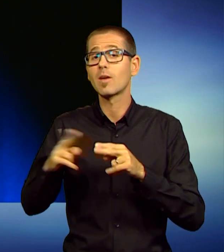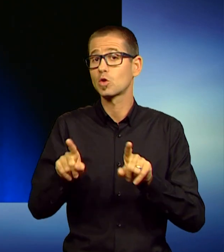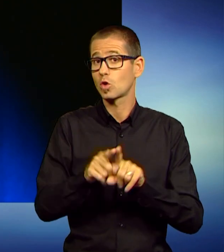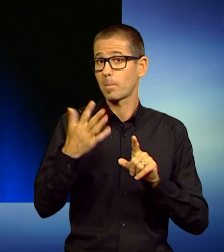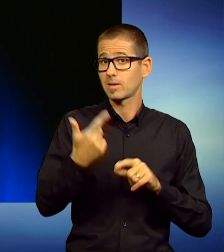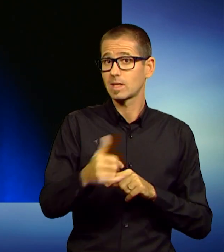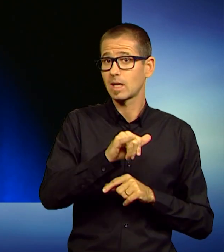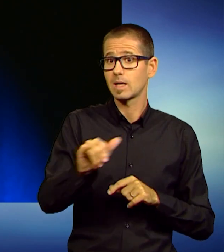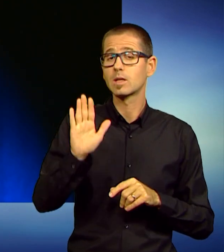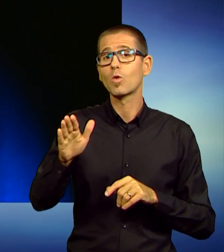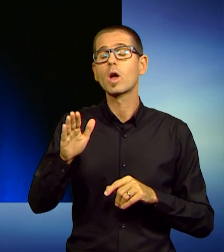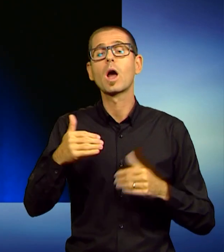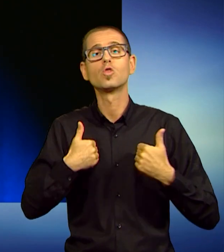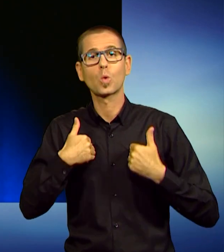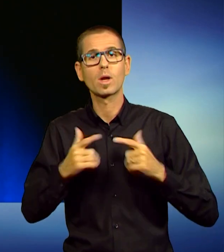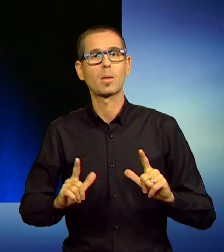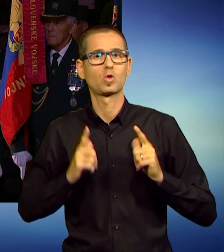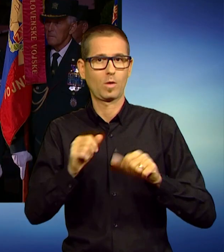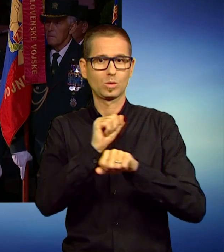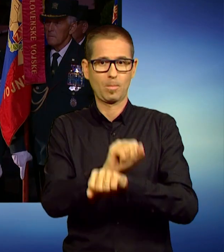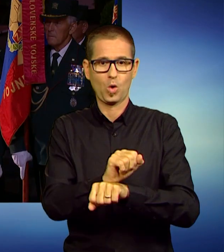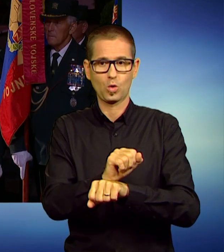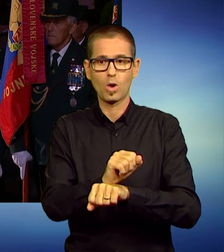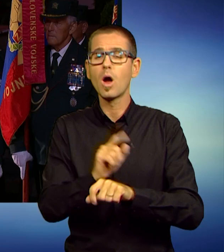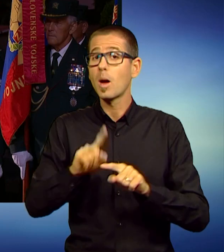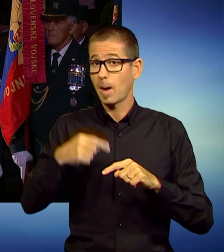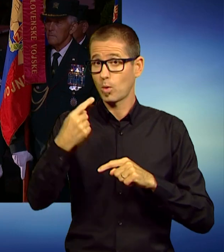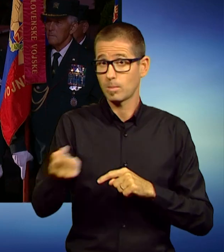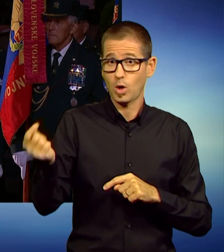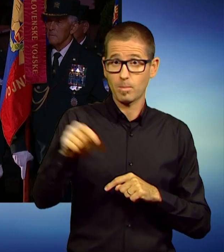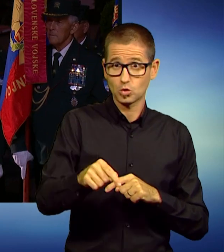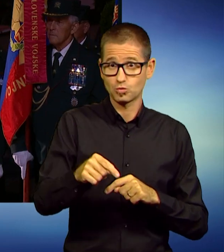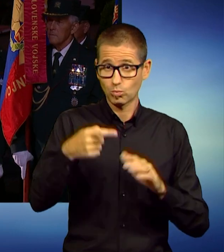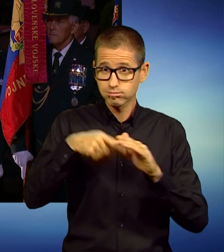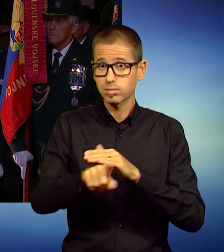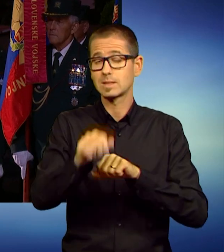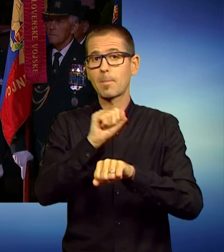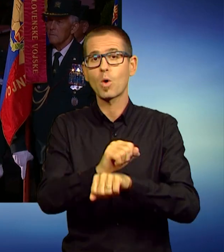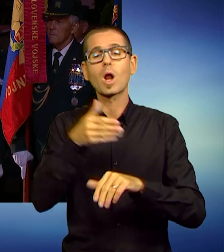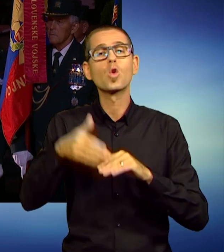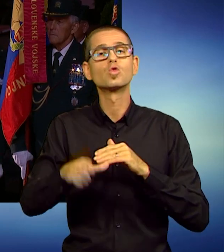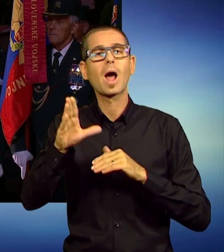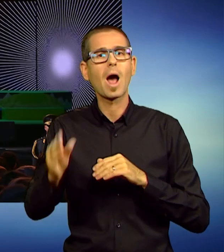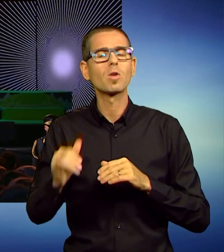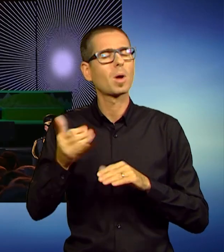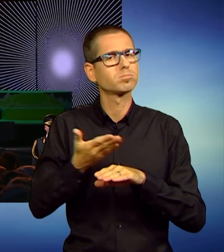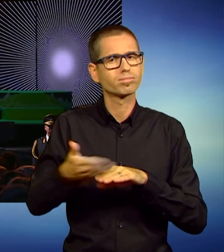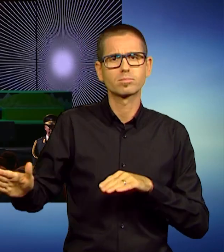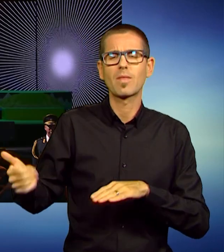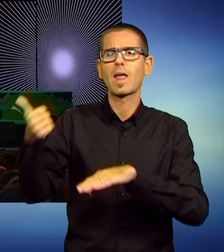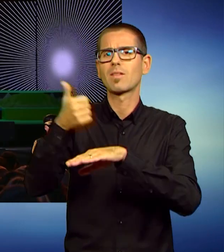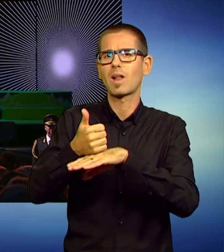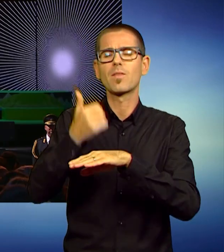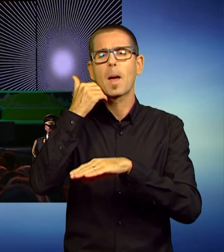svojega življenja preživel v zaporu. Pa je potem, ko je prišel iz zapora, Južna Afrika pa se je otresla